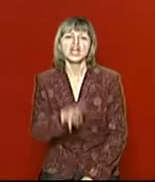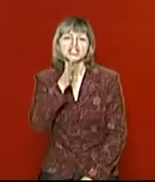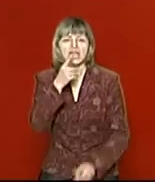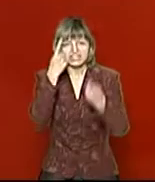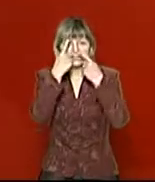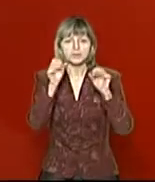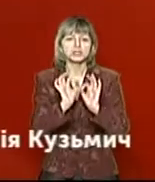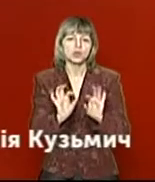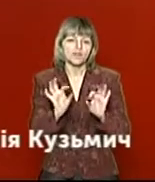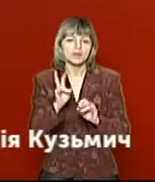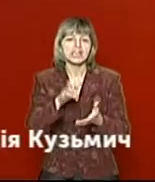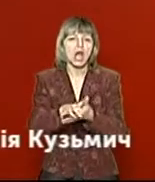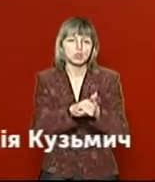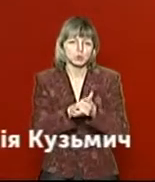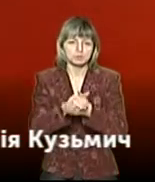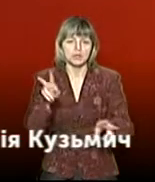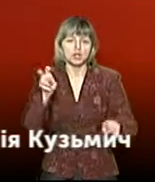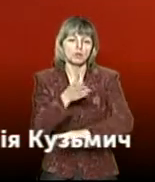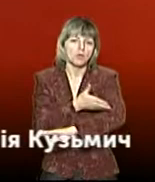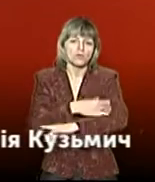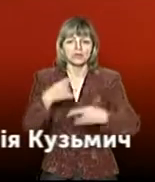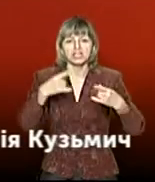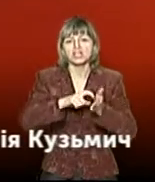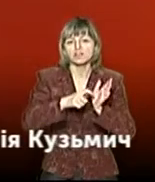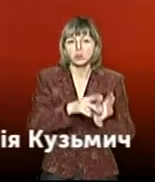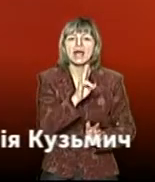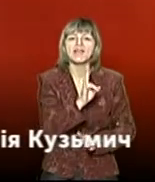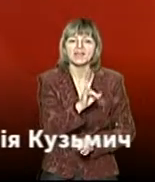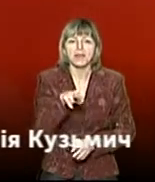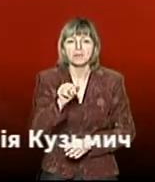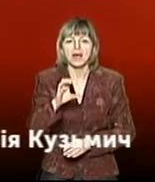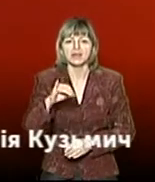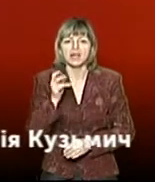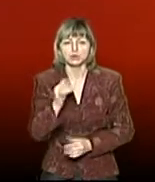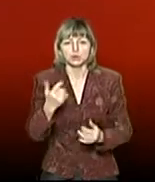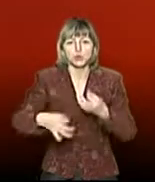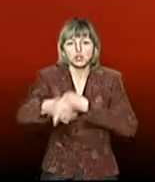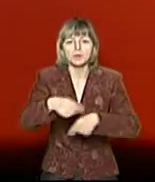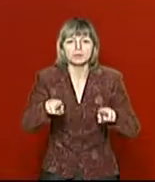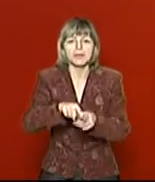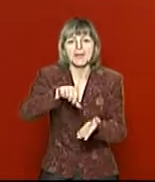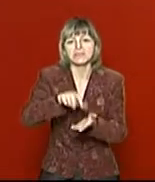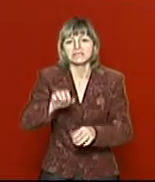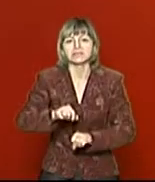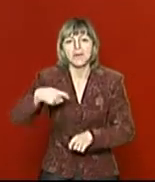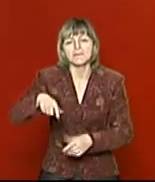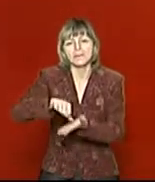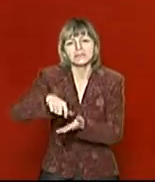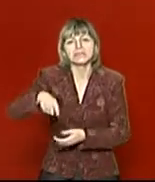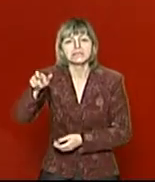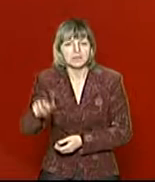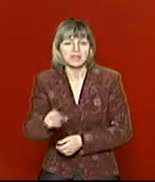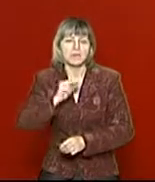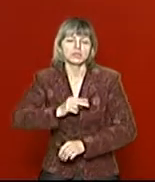Час інформаційного випуску на Суспільному. Волині, у студії Надія Панасюк. Сьогодні говоримо про таке. Представники омбудсмена працюють на